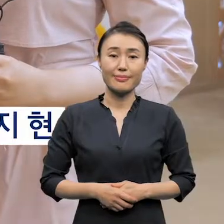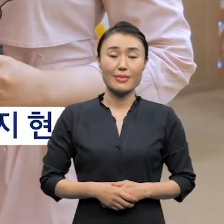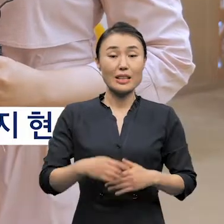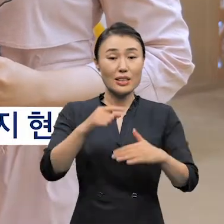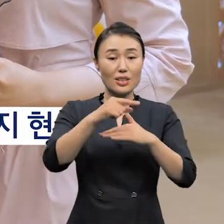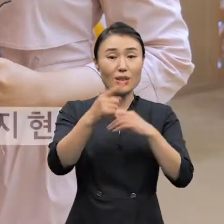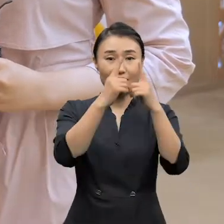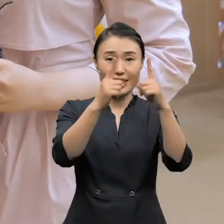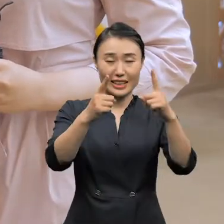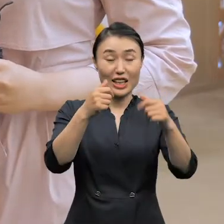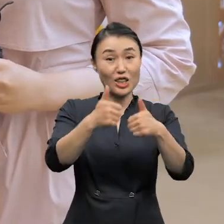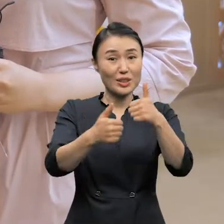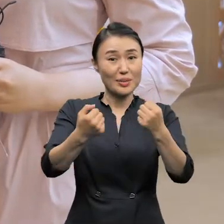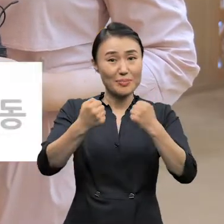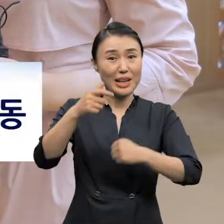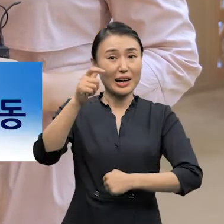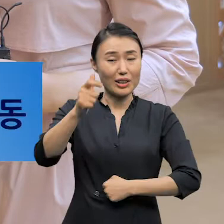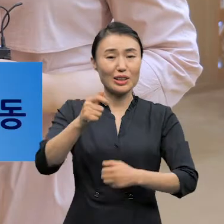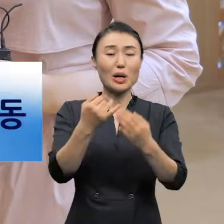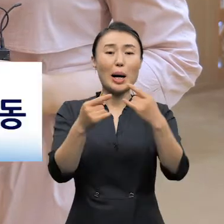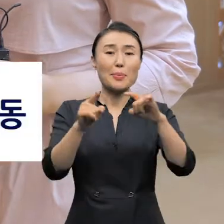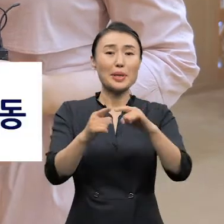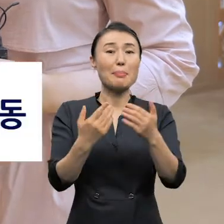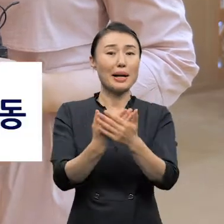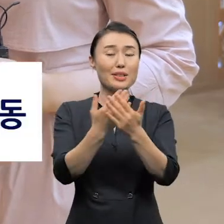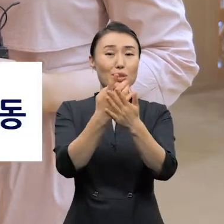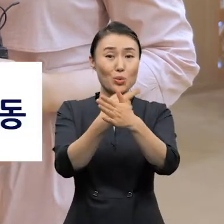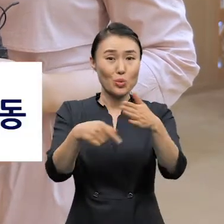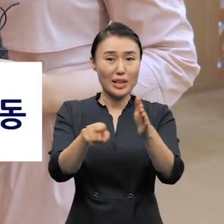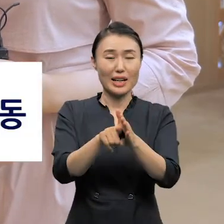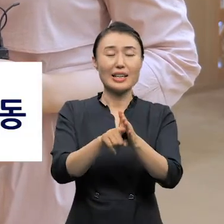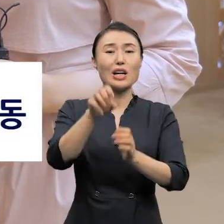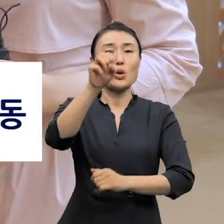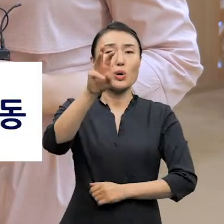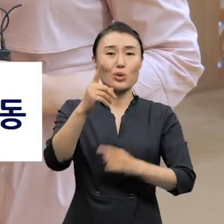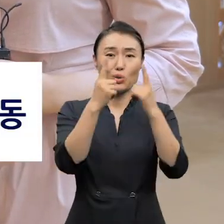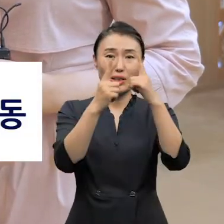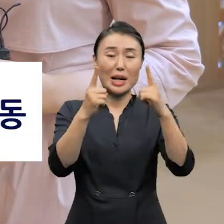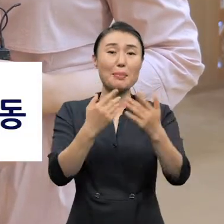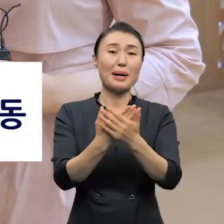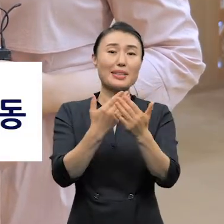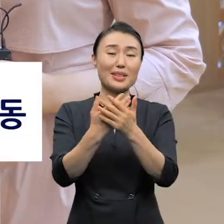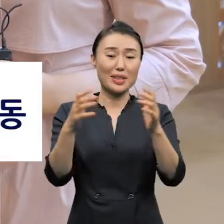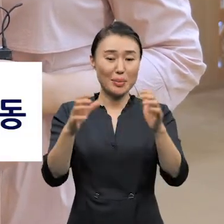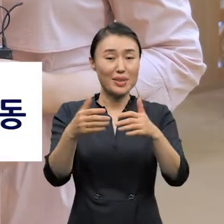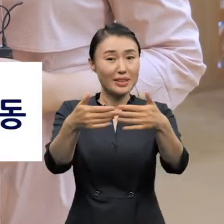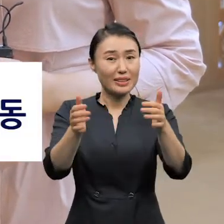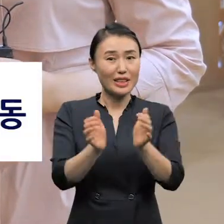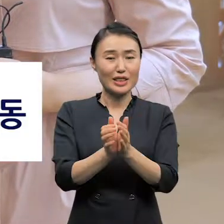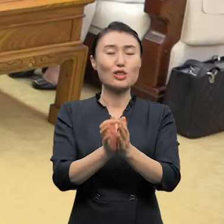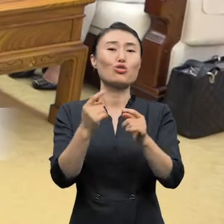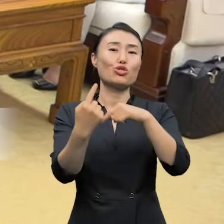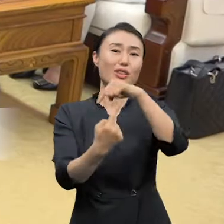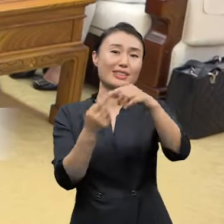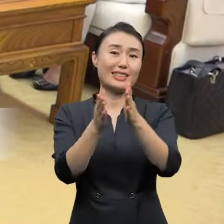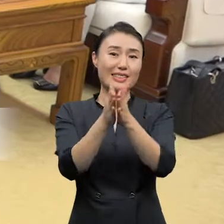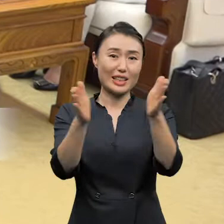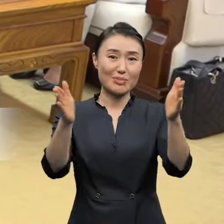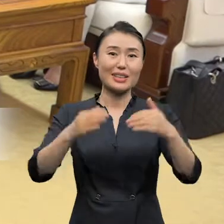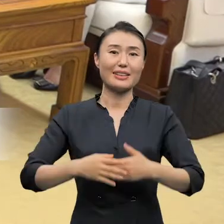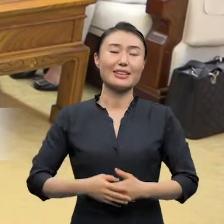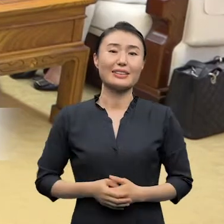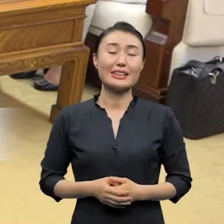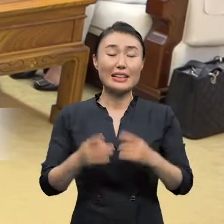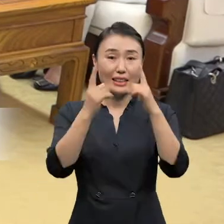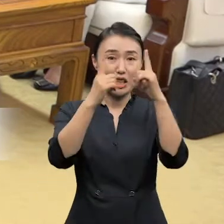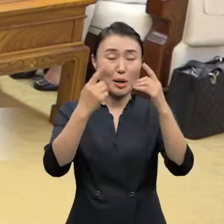지역 대학의 경쟁력 강화와 상생 발전을 위한 광주 대학 발전 협력단이 본격 운영에 들어갔습니다.